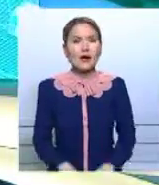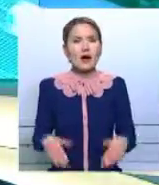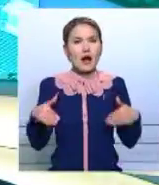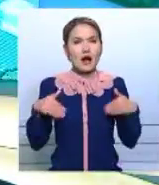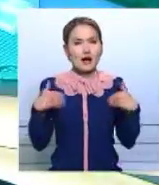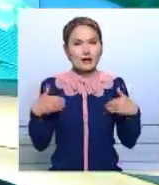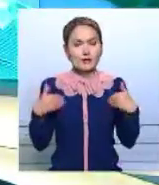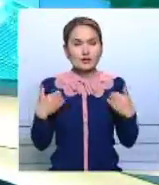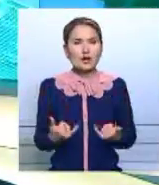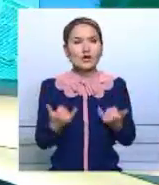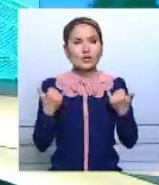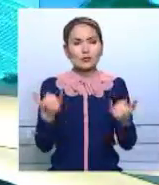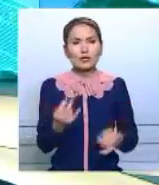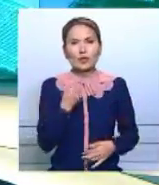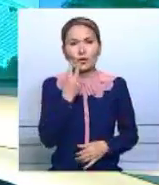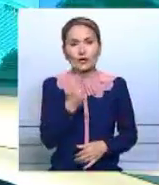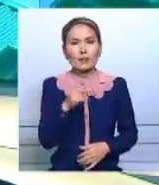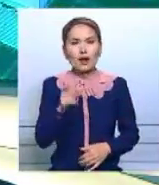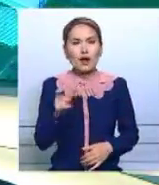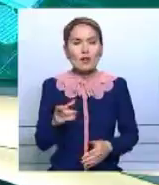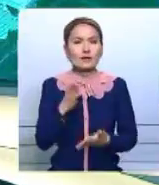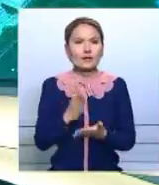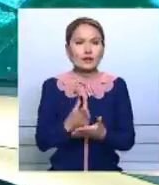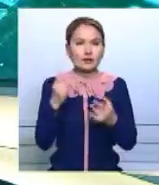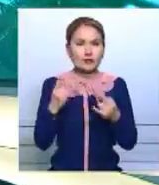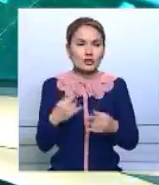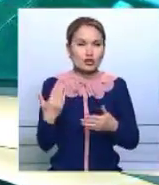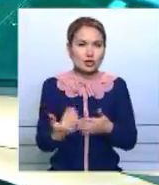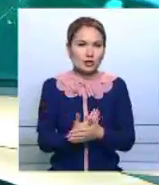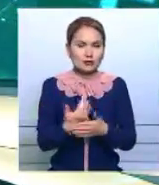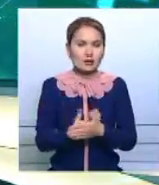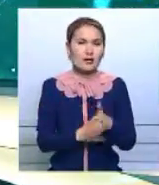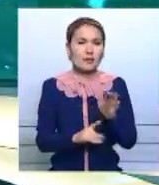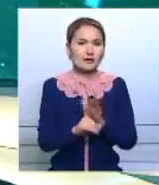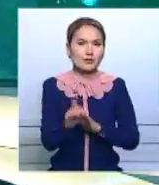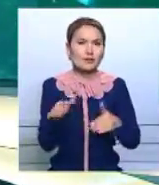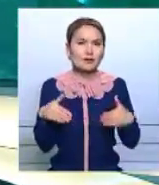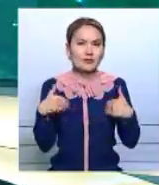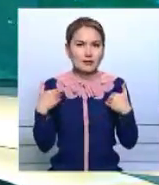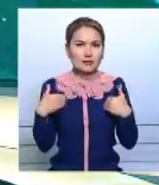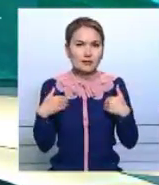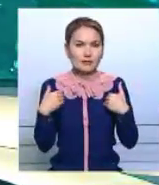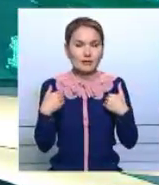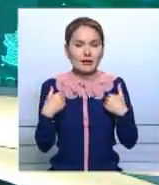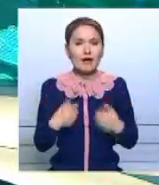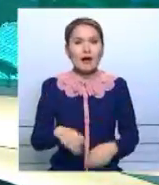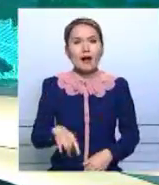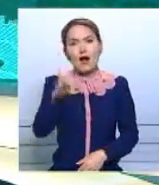Армысыздар, тікелей эфирде жаңалықтар, сіздермен бірге Мақпал Асубайқызы және Самал Жантемір.